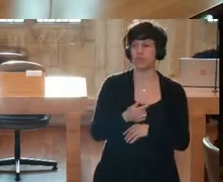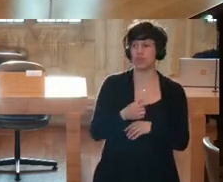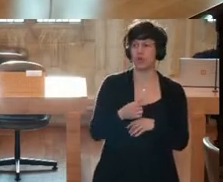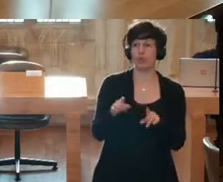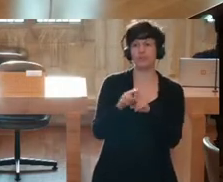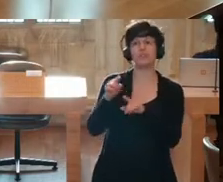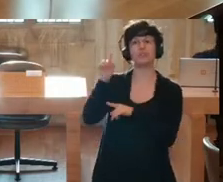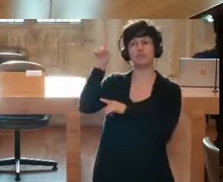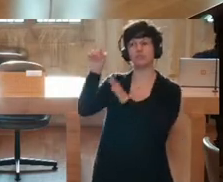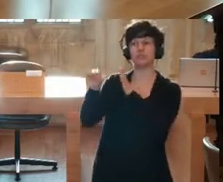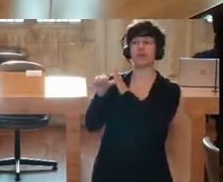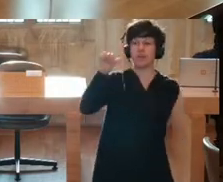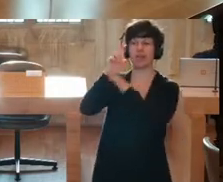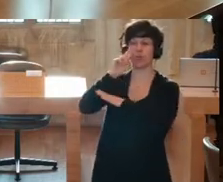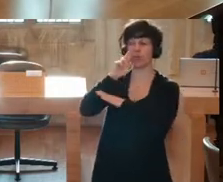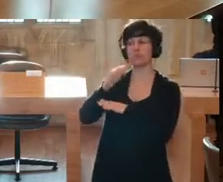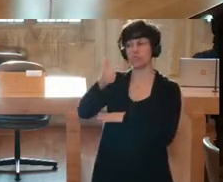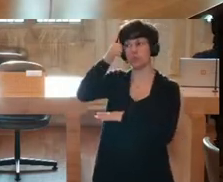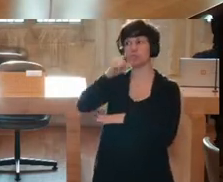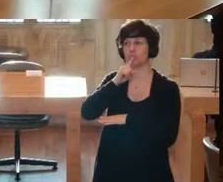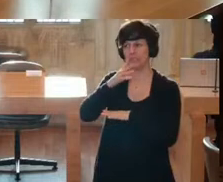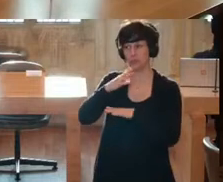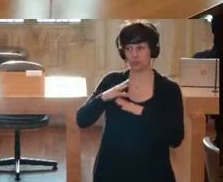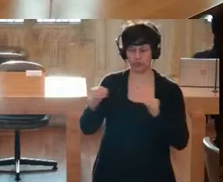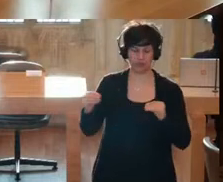Moscou, une minute de silence.